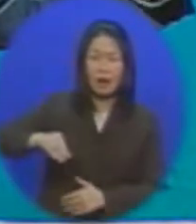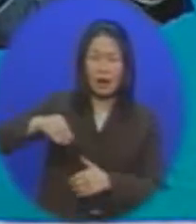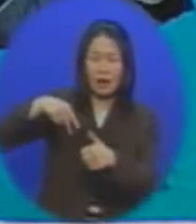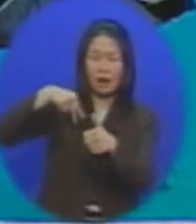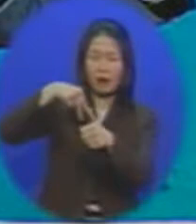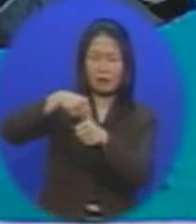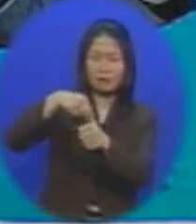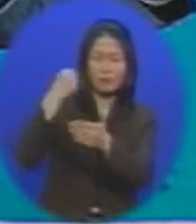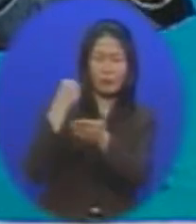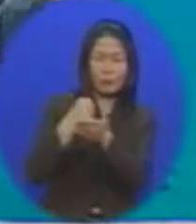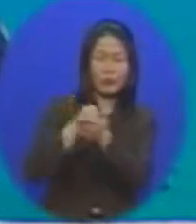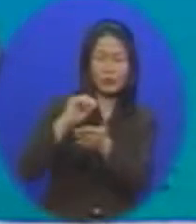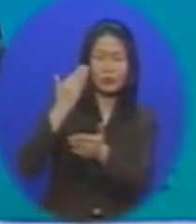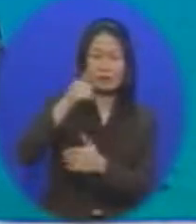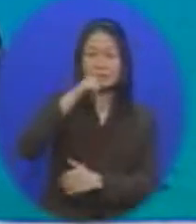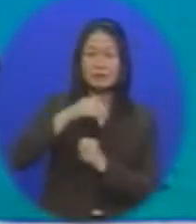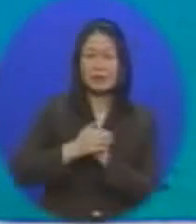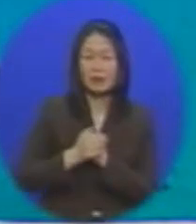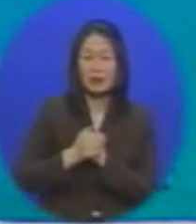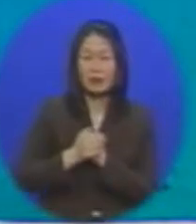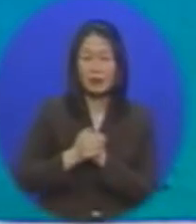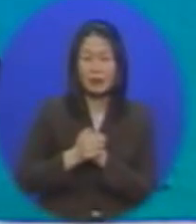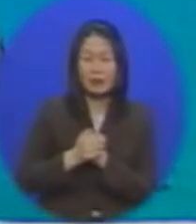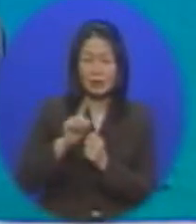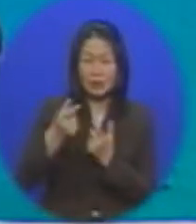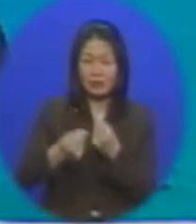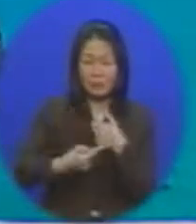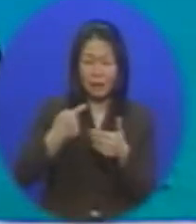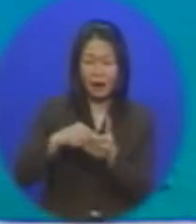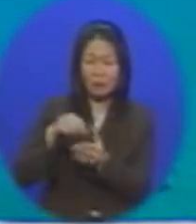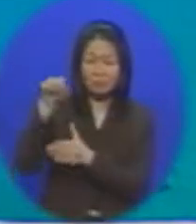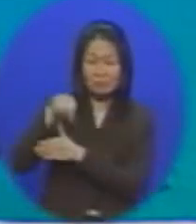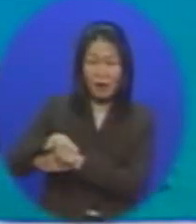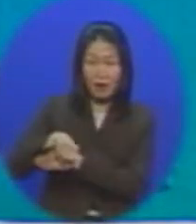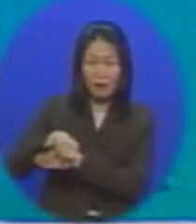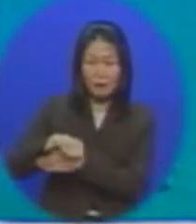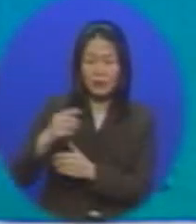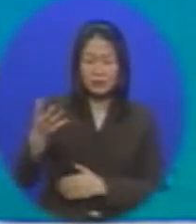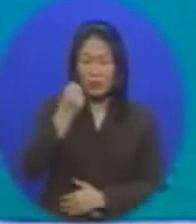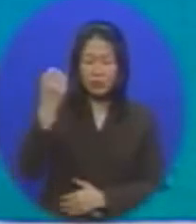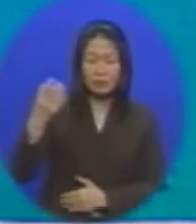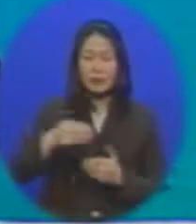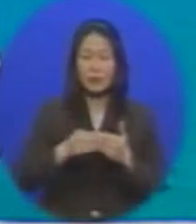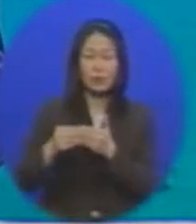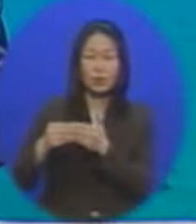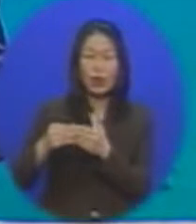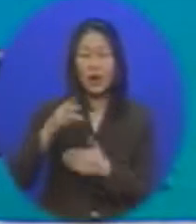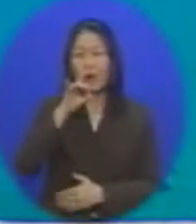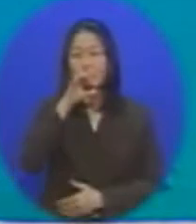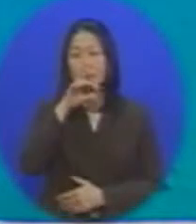돼 있어요 그런 마음을 용납하고 서는 성령님의 인도를 받을 수가 없으니까